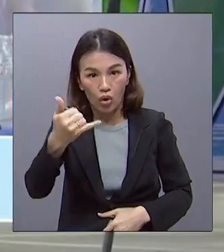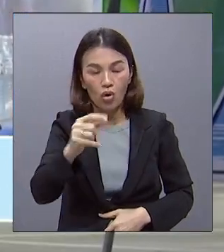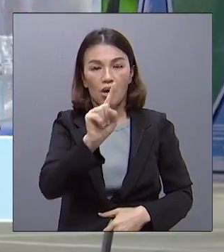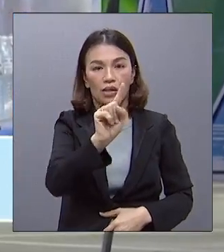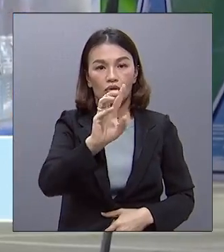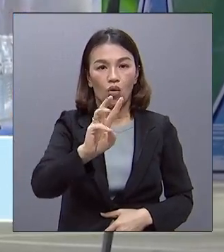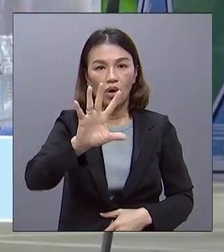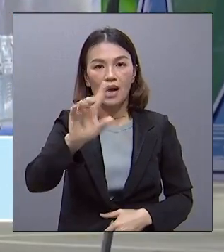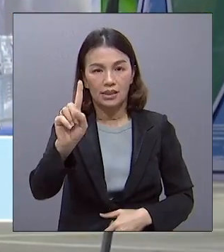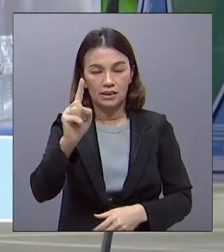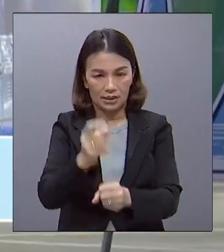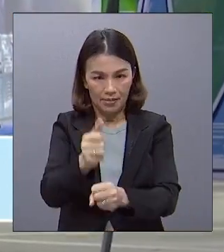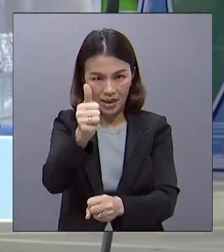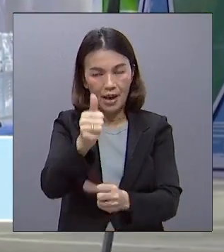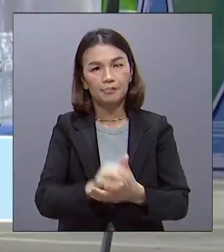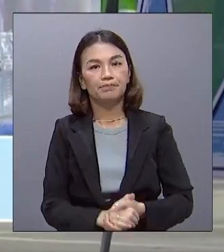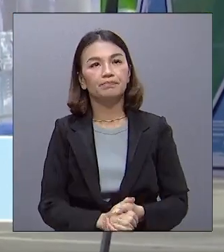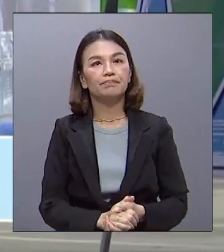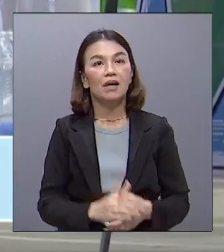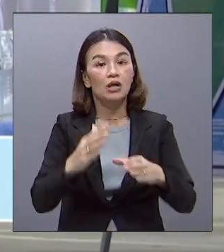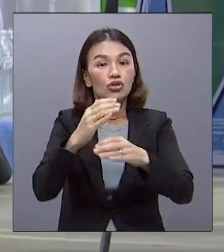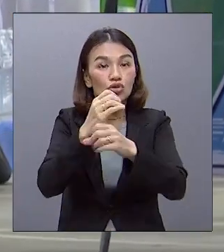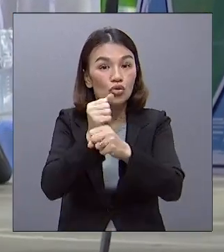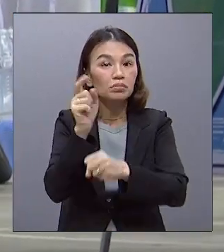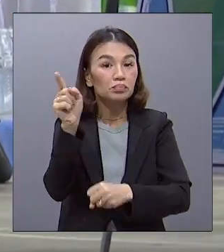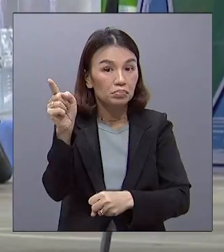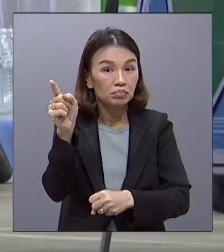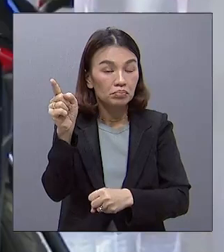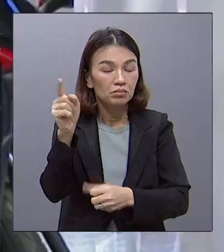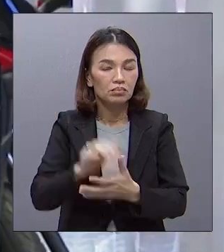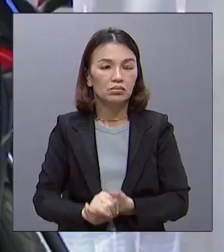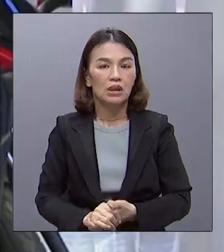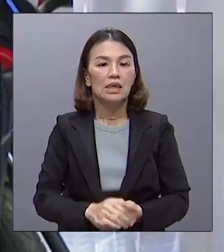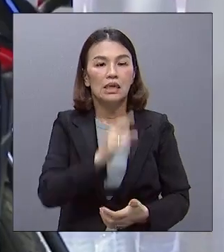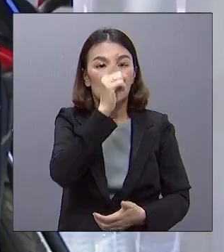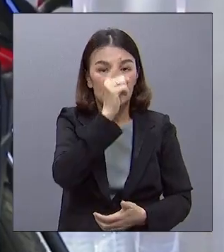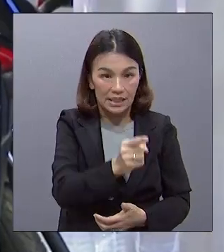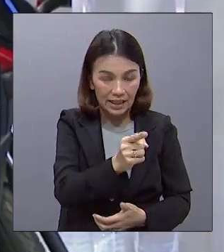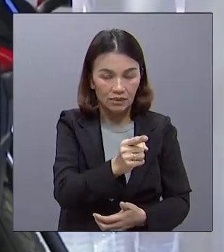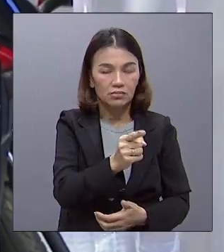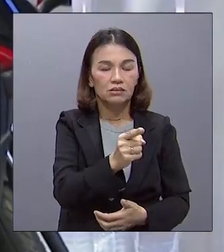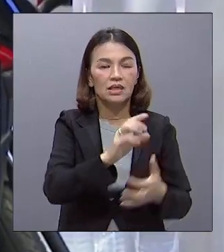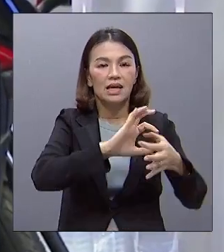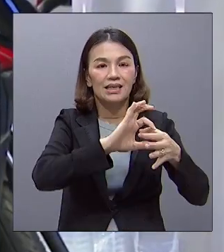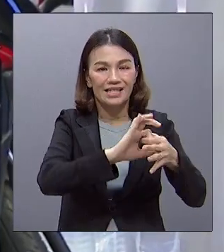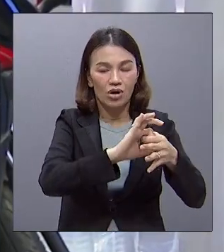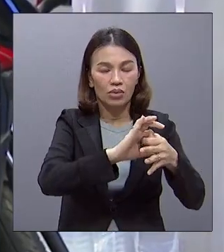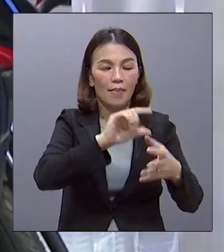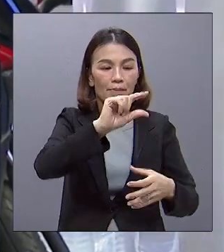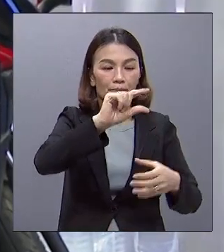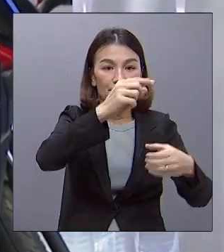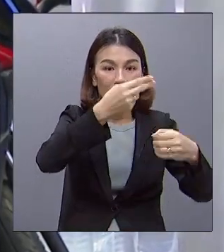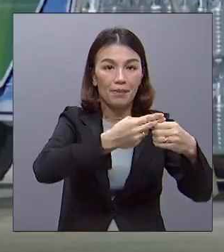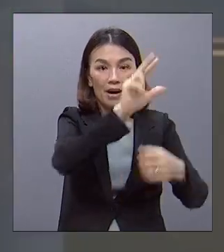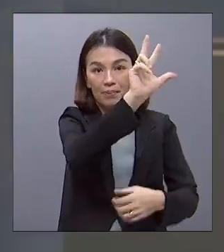1651ค่ะคุณผู้ชมคะสรุปว่านะคะ 1เรื่องของเราเป็นเรื่องชวนนะคะกับการพกน้ำมันกัญชาเข้าฮ่องกงห้ามพก